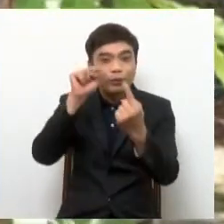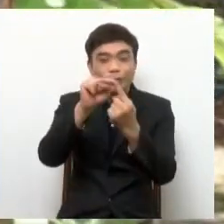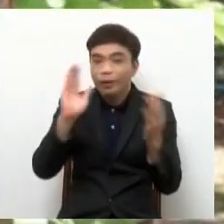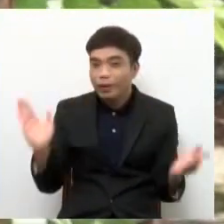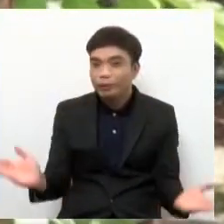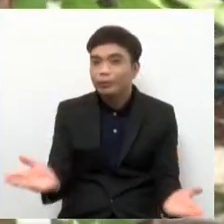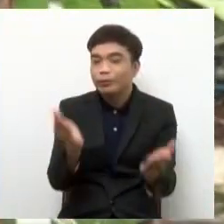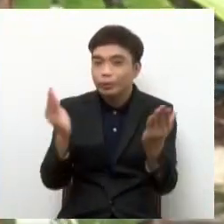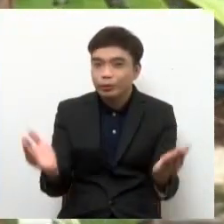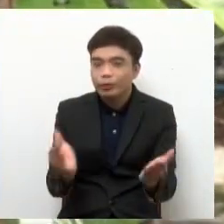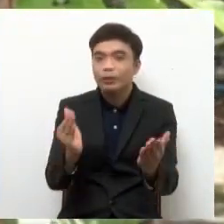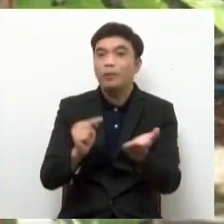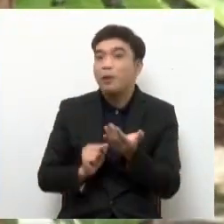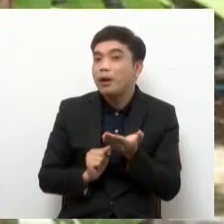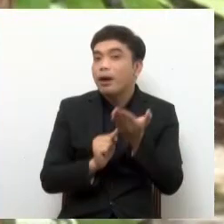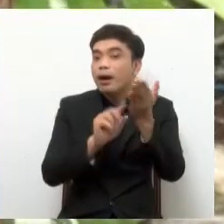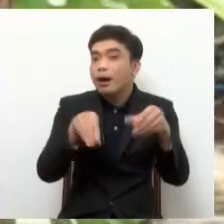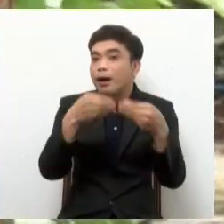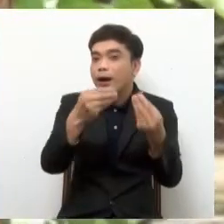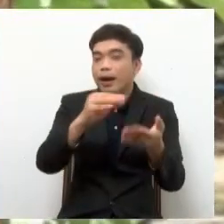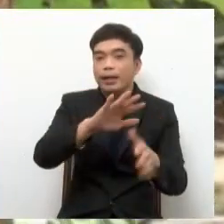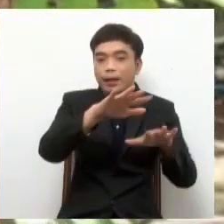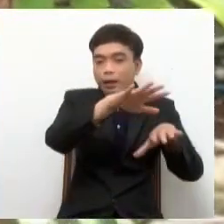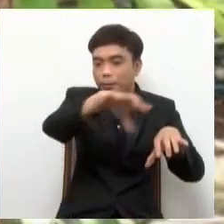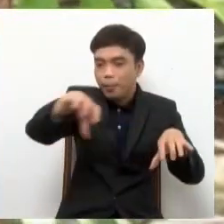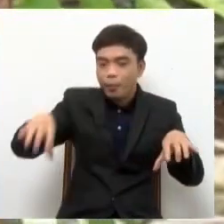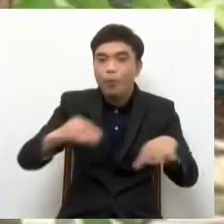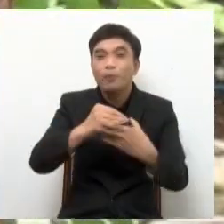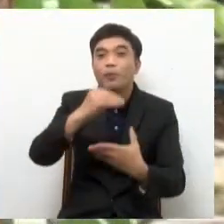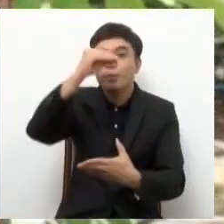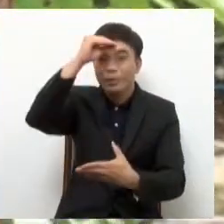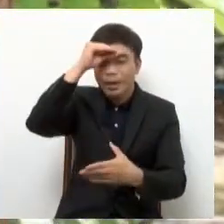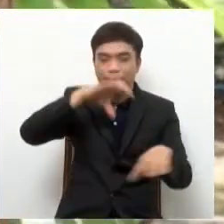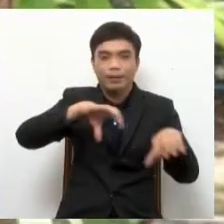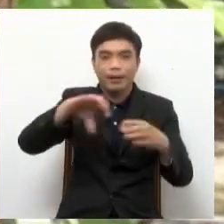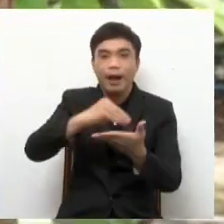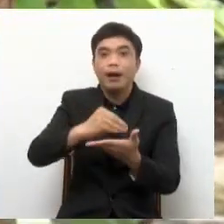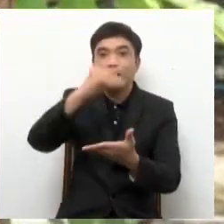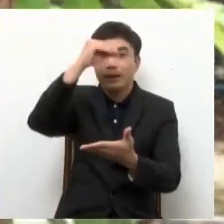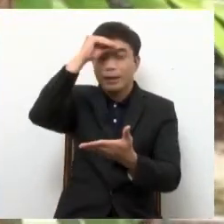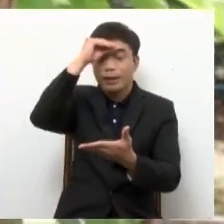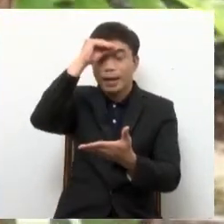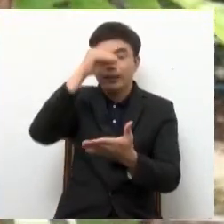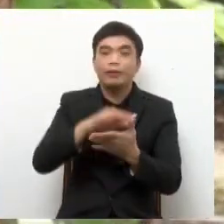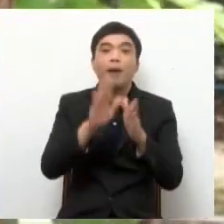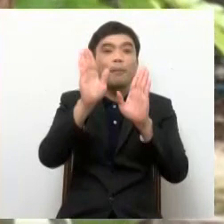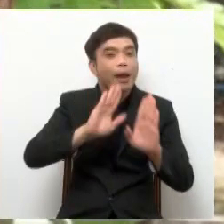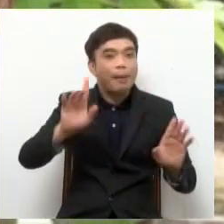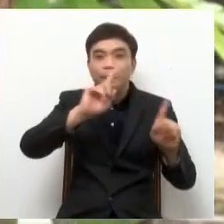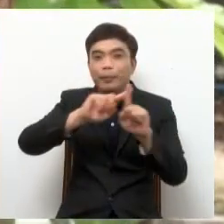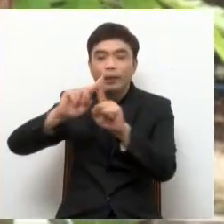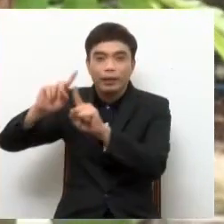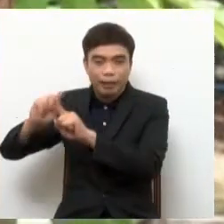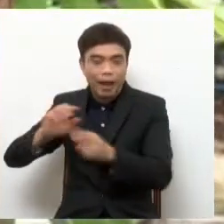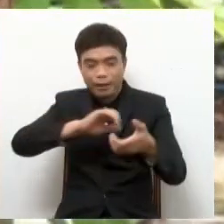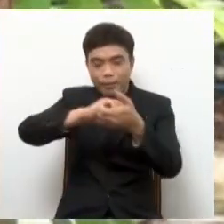ก็สนับสนุนให้กับสถานศึกษานะคะได้มีการจัดการเรียนรู้เชิงรุกหรือ active learning นะคะโดยเฉ